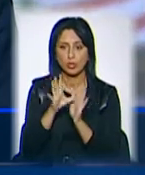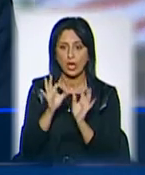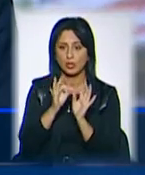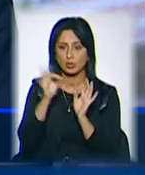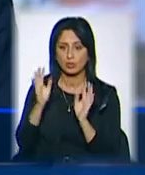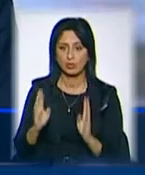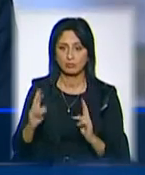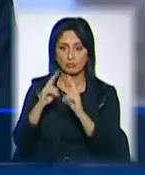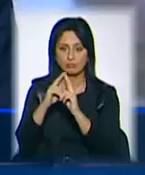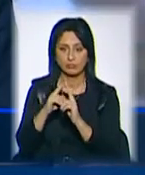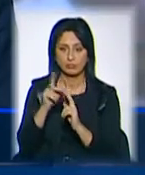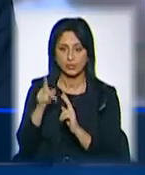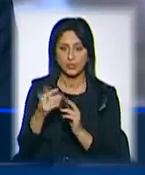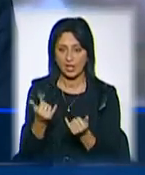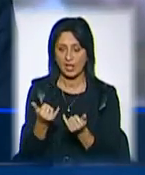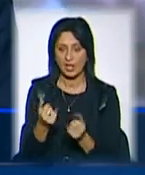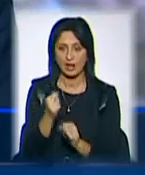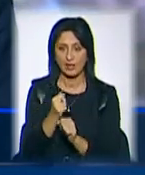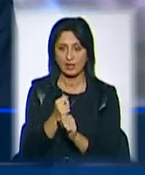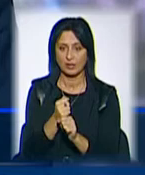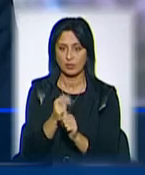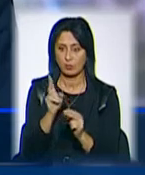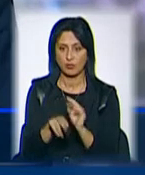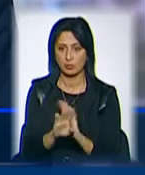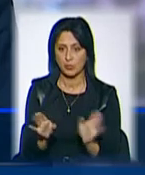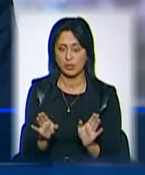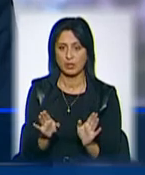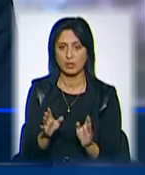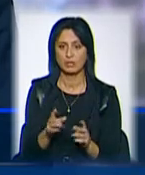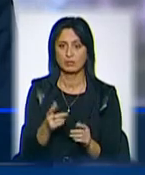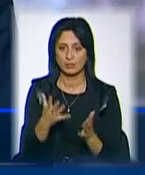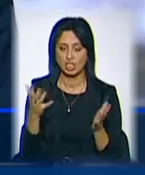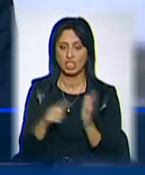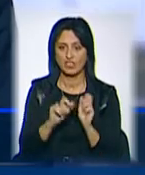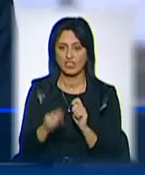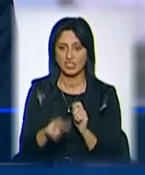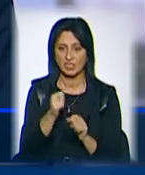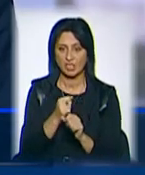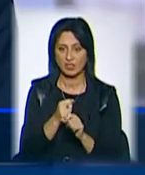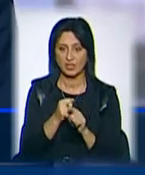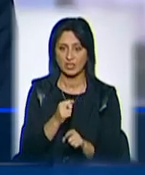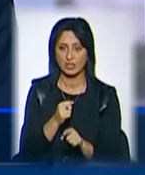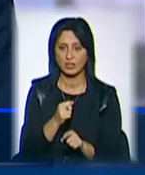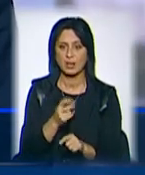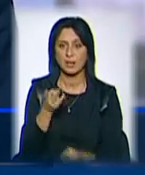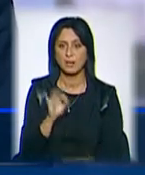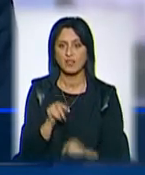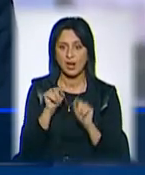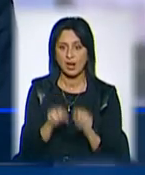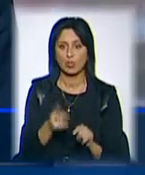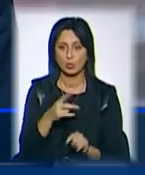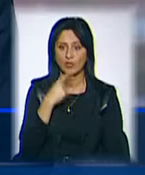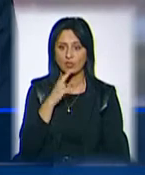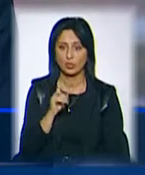განხორციელებულ პროექტს, რომელიც ჩვენ სულ ახალ ხანს მოვჩით და საკმაოდ დიდი ინვესტიცია განვ გამოხორციელეთ მასში, მაგრამ აქვე